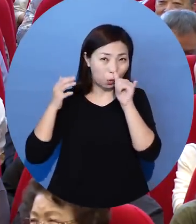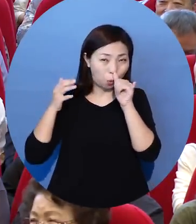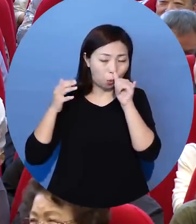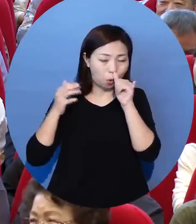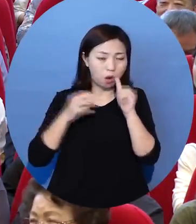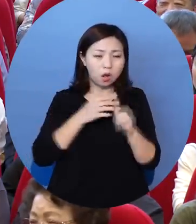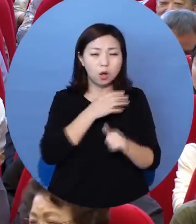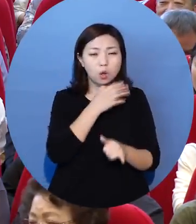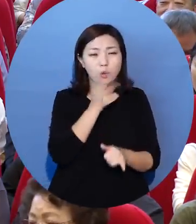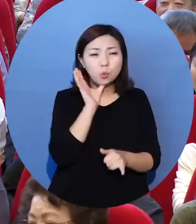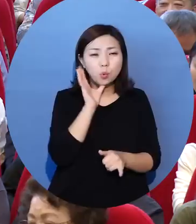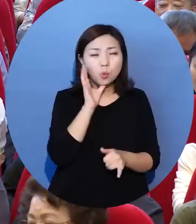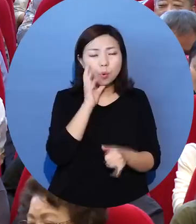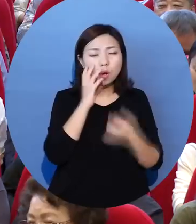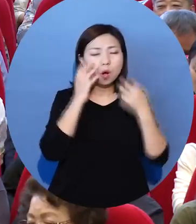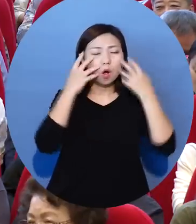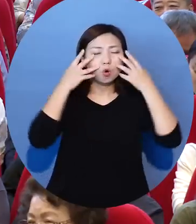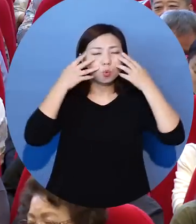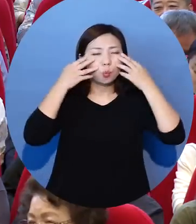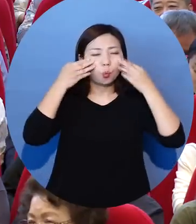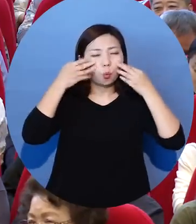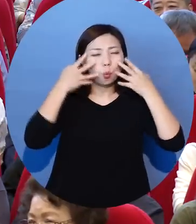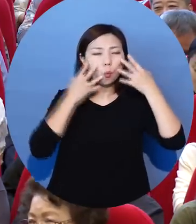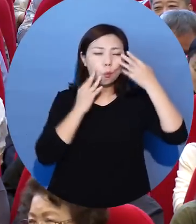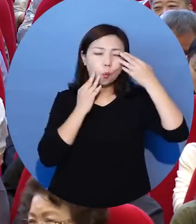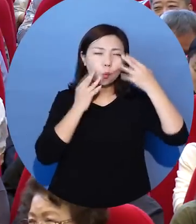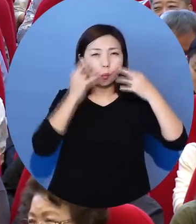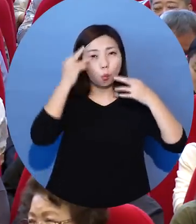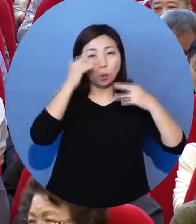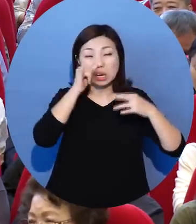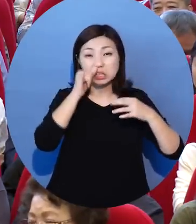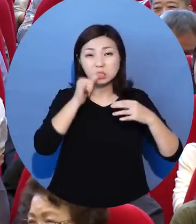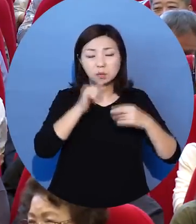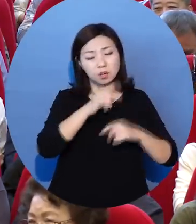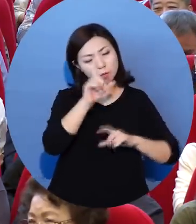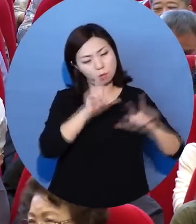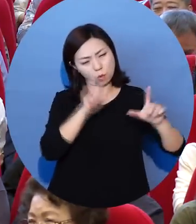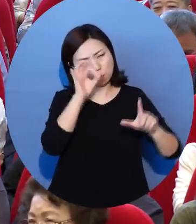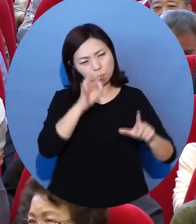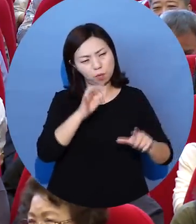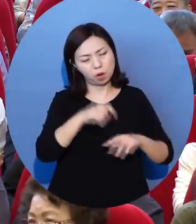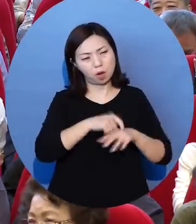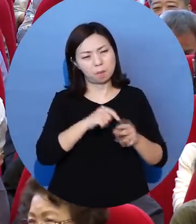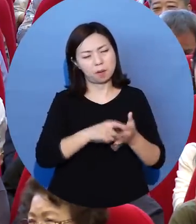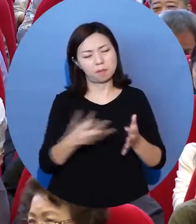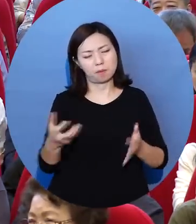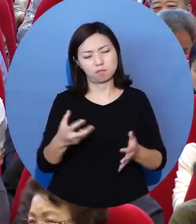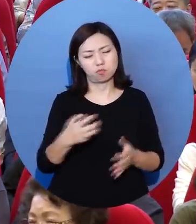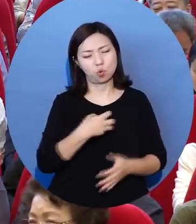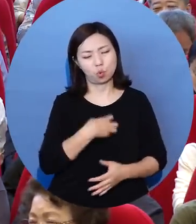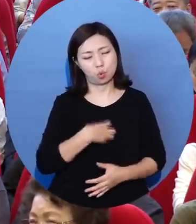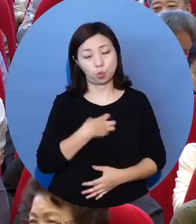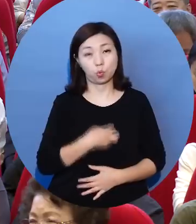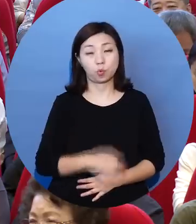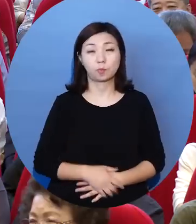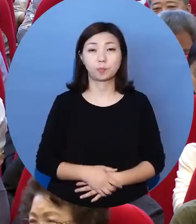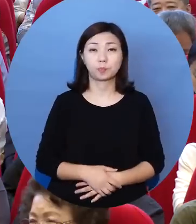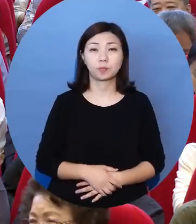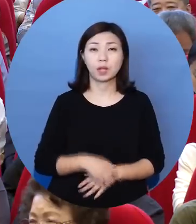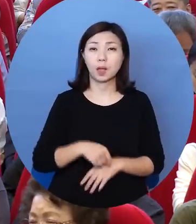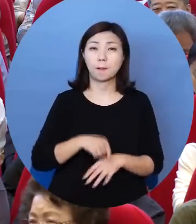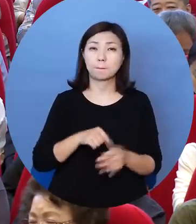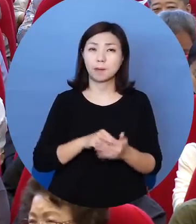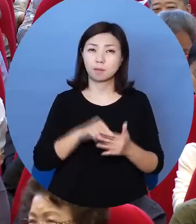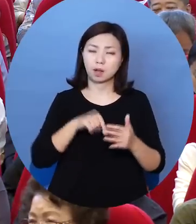노안도 생기고 그런 모습을 보면 저 가슴이 아프고 좀 많이 걱정이 됩니다.